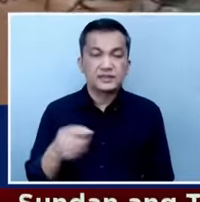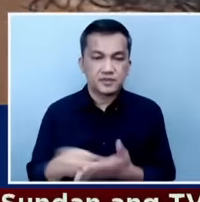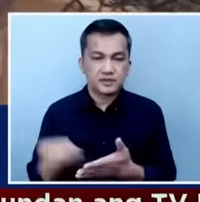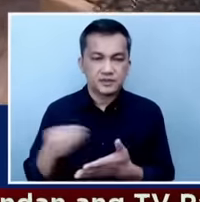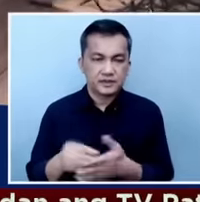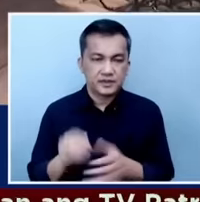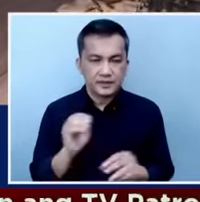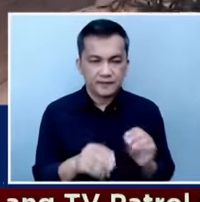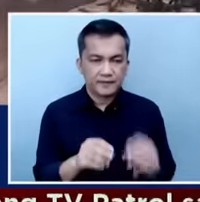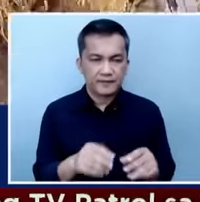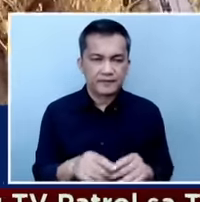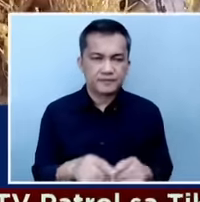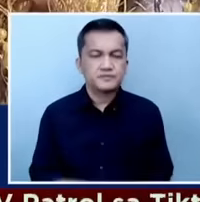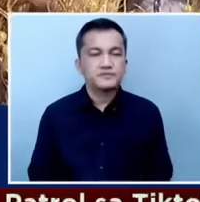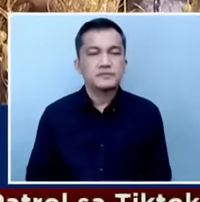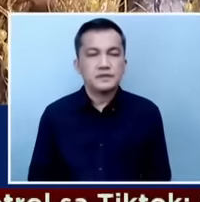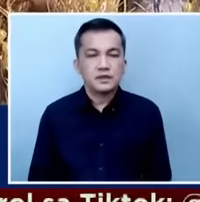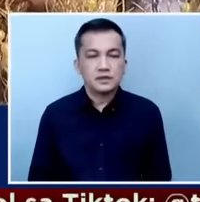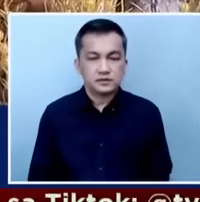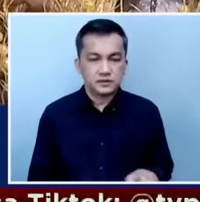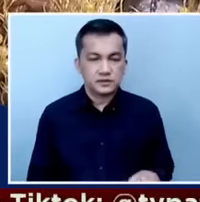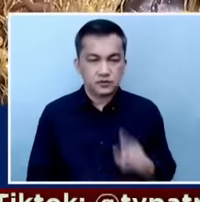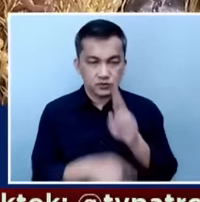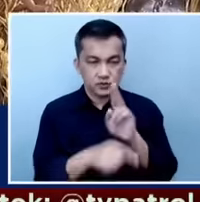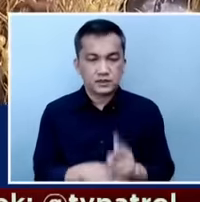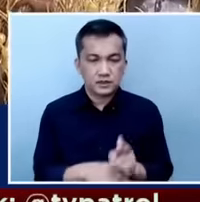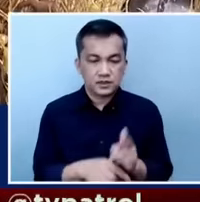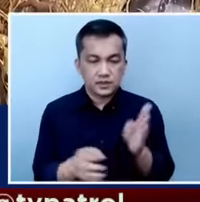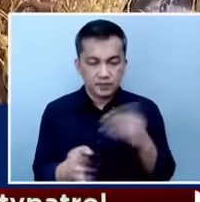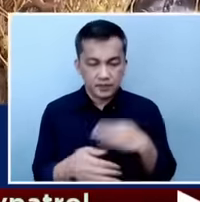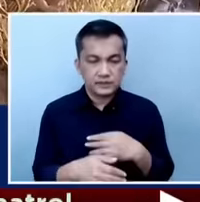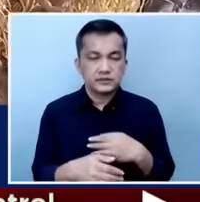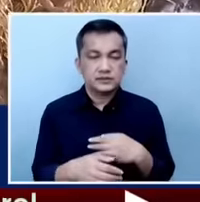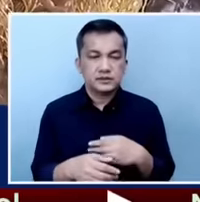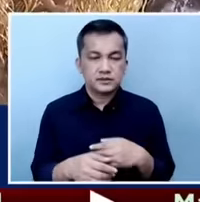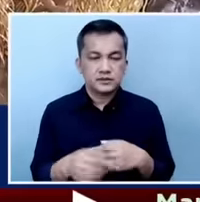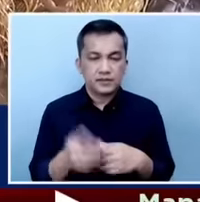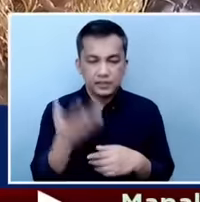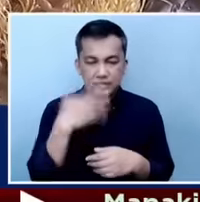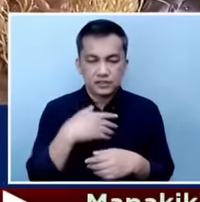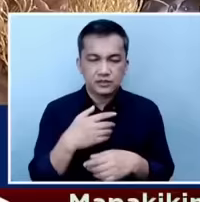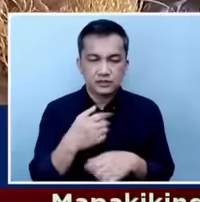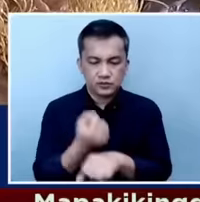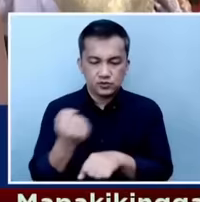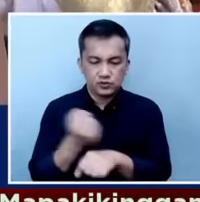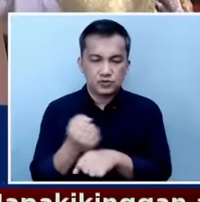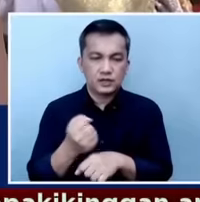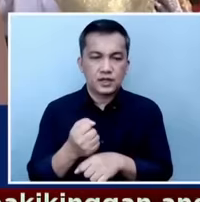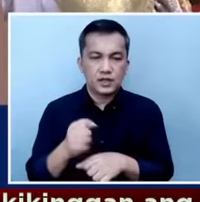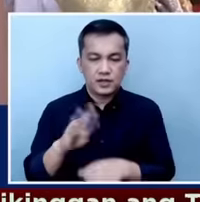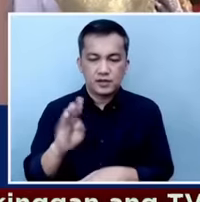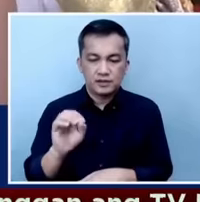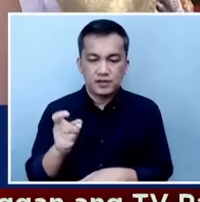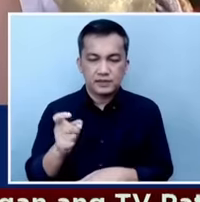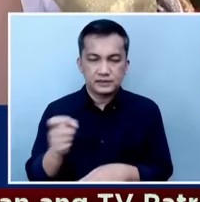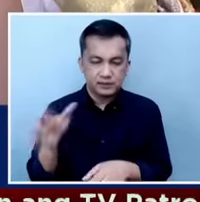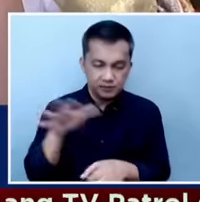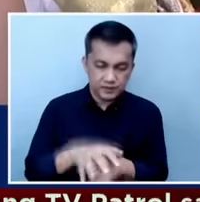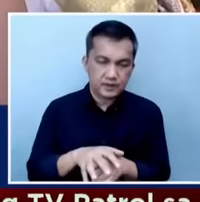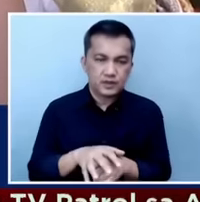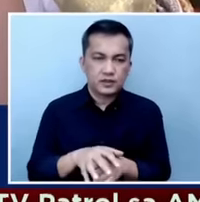And then, imbis ho na usual na box, na brown box, maganda ho yung Dura box talaga kasi sealed ho siya. Kasi yung